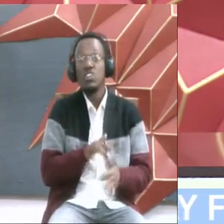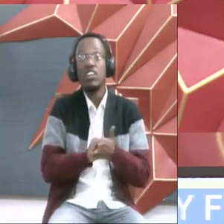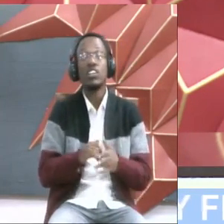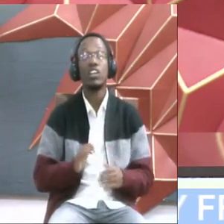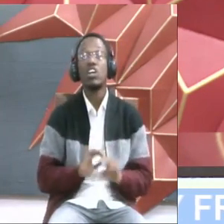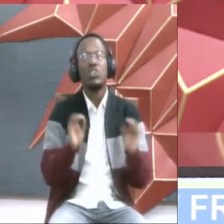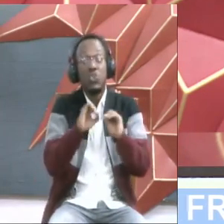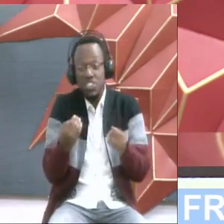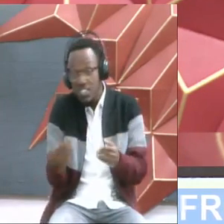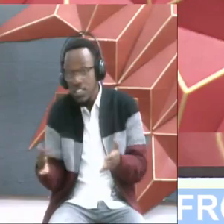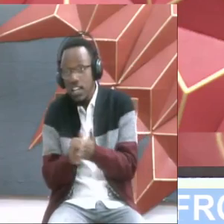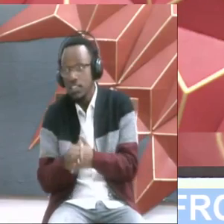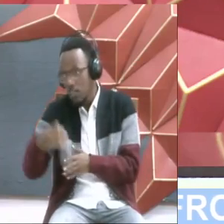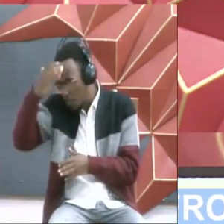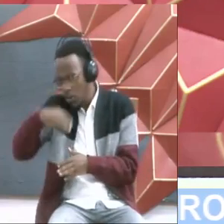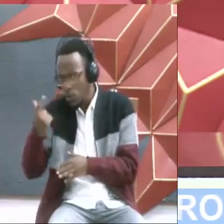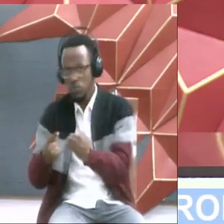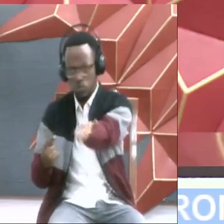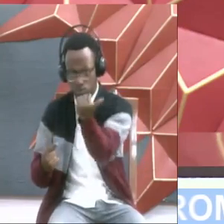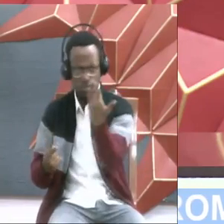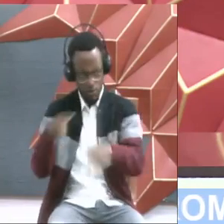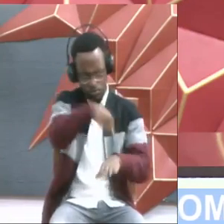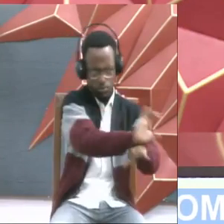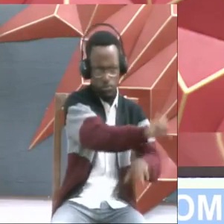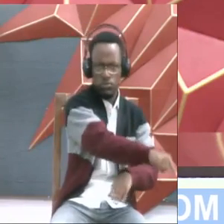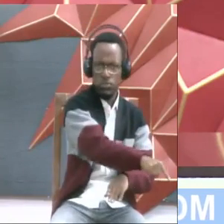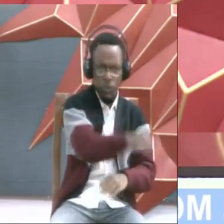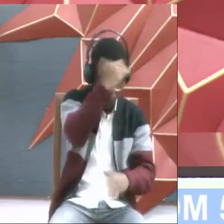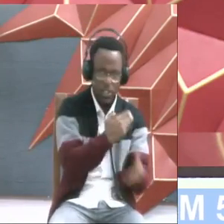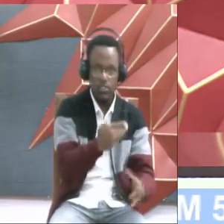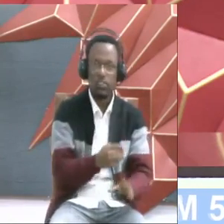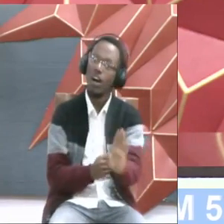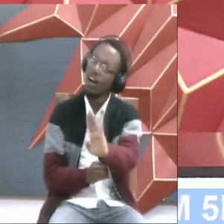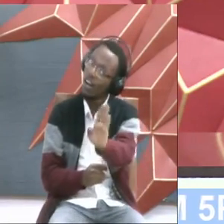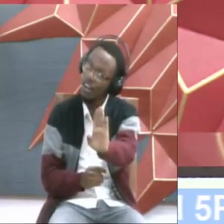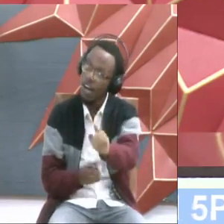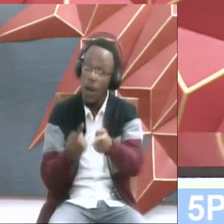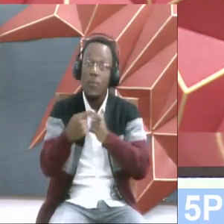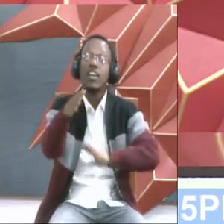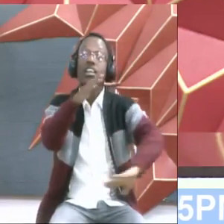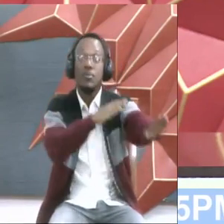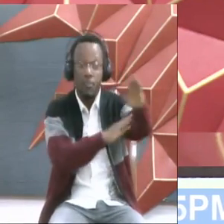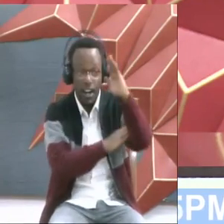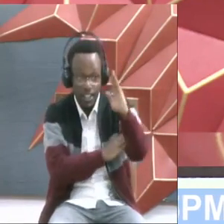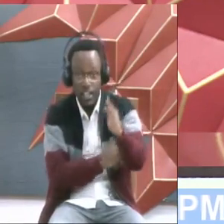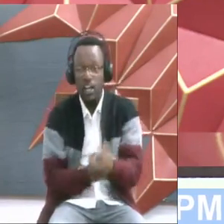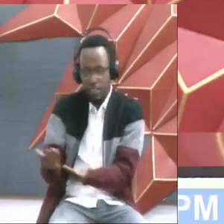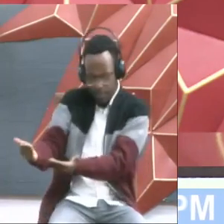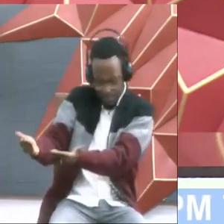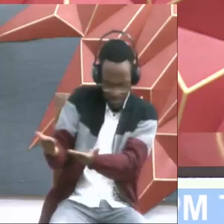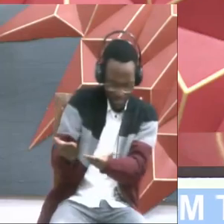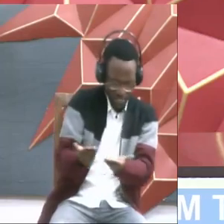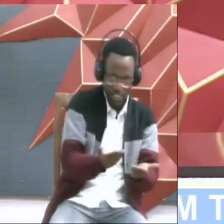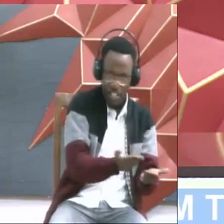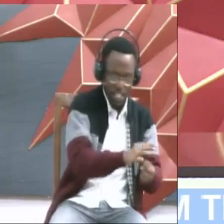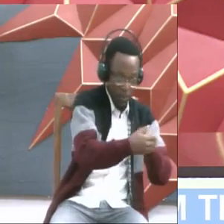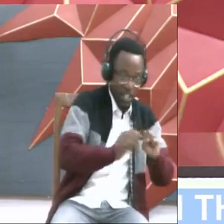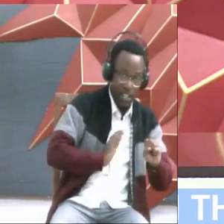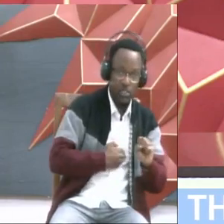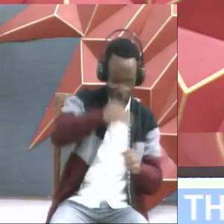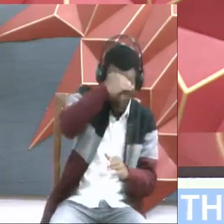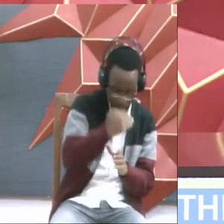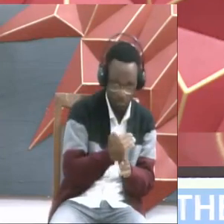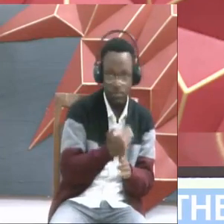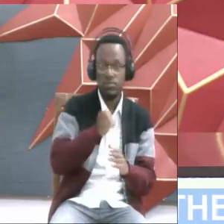kanaka yatutegetse kubamo ahubwo Imana niyo yatugeze kubibamo kandi ko